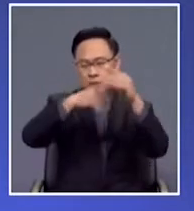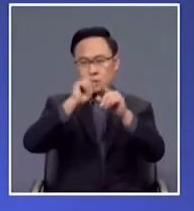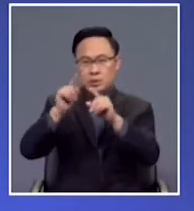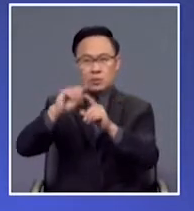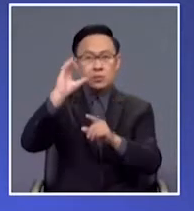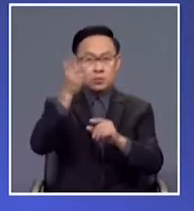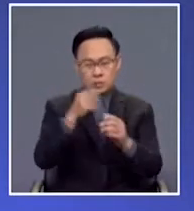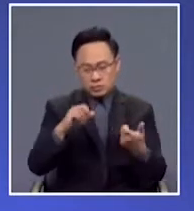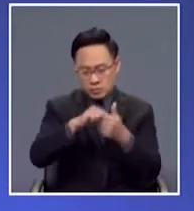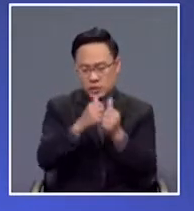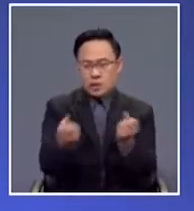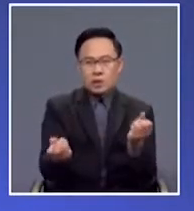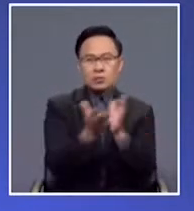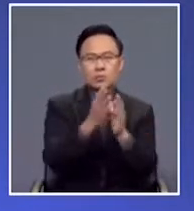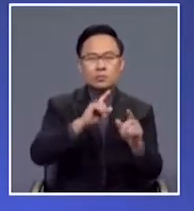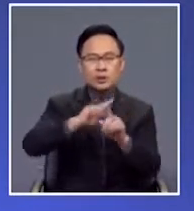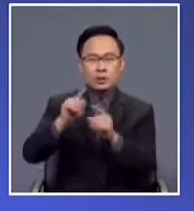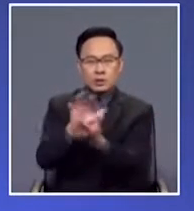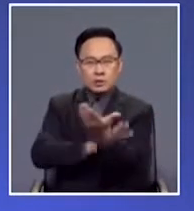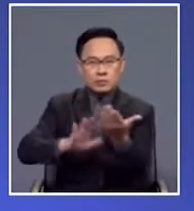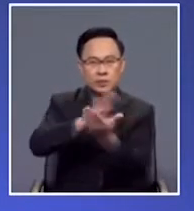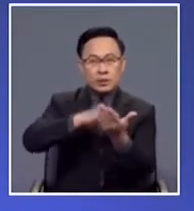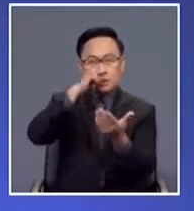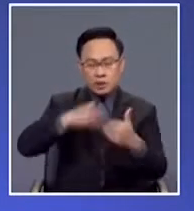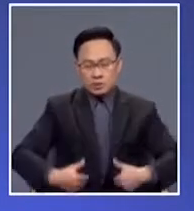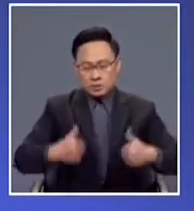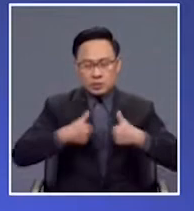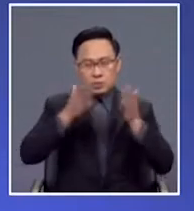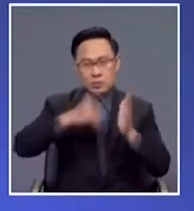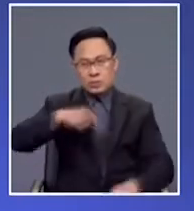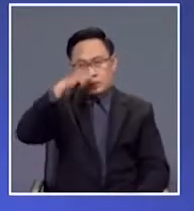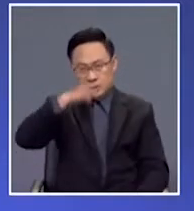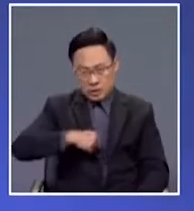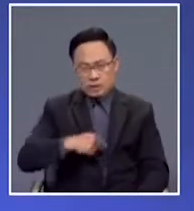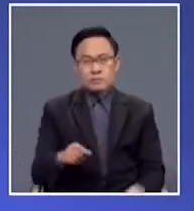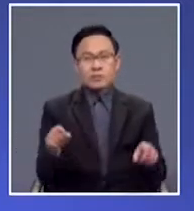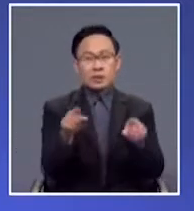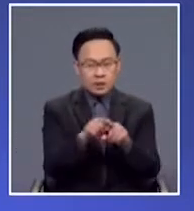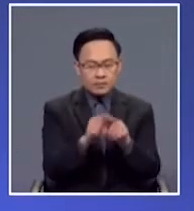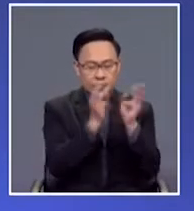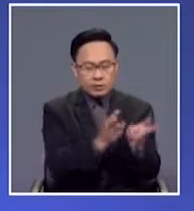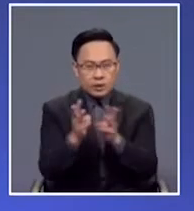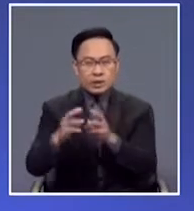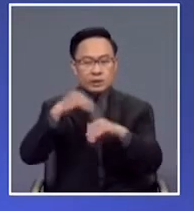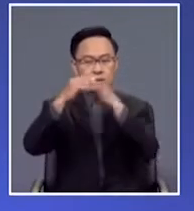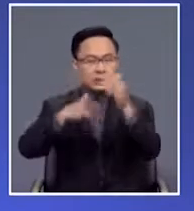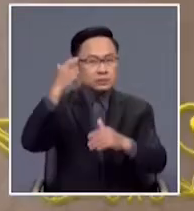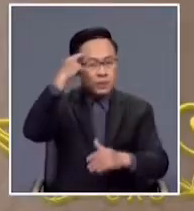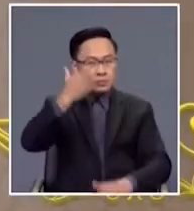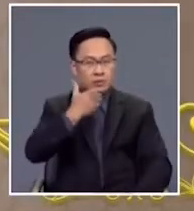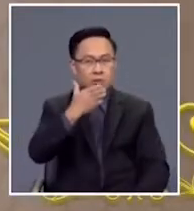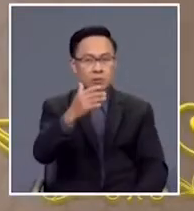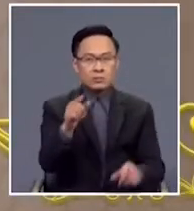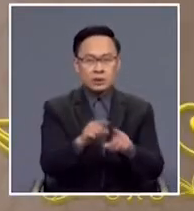ๆที่ส่งผลกระทบในทุกมิติโดยรวมและวิถีชีวิตของทุกคนรวมทั้งแนวคิดการพัฒนาที่ยั่งยืนเหล่านี้เป็นต้น